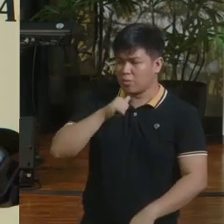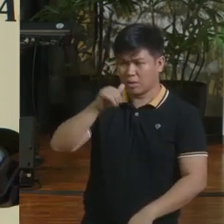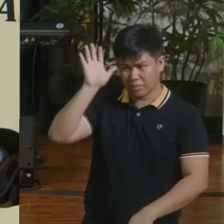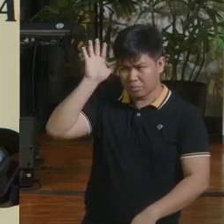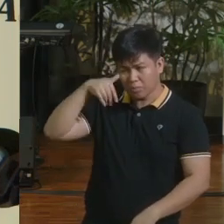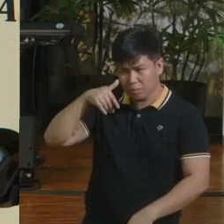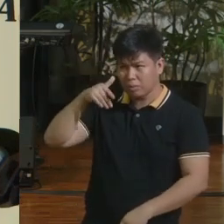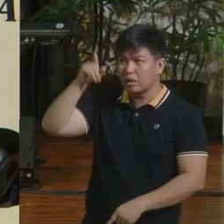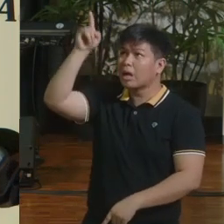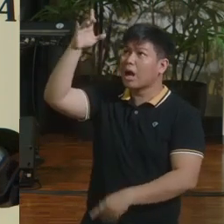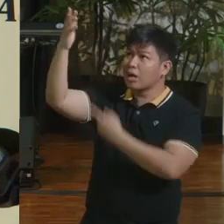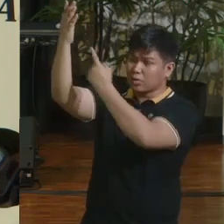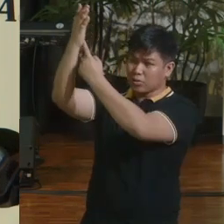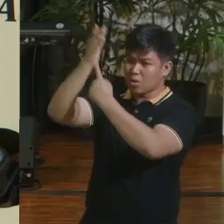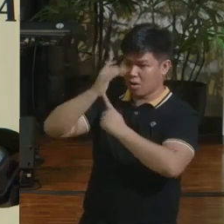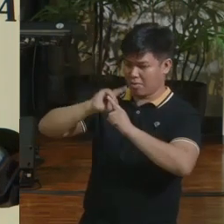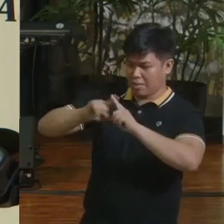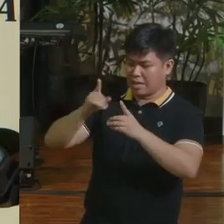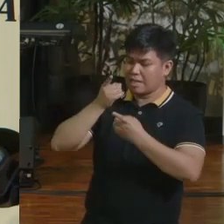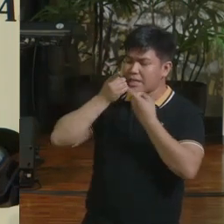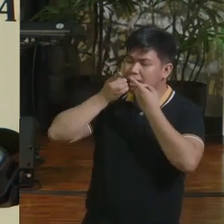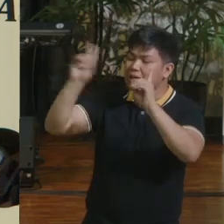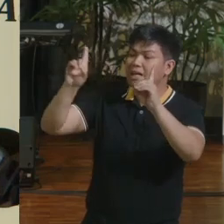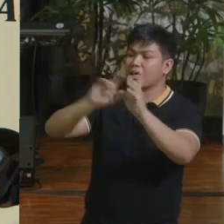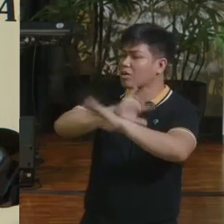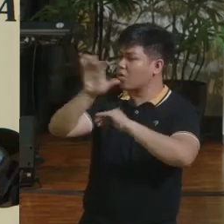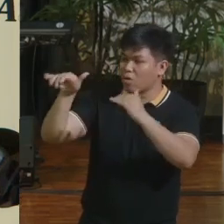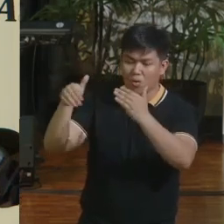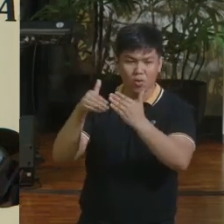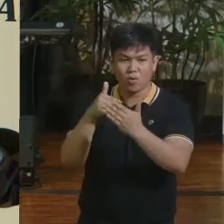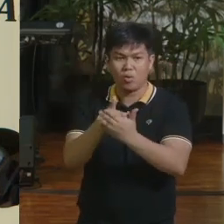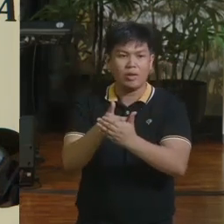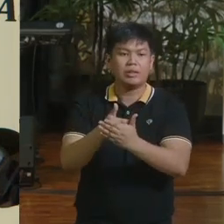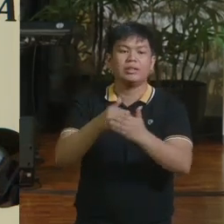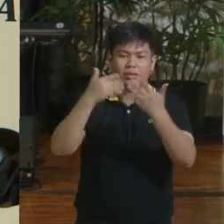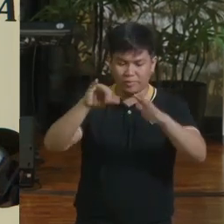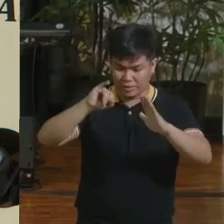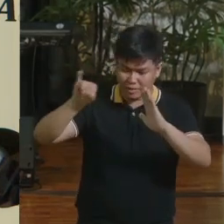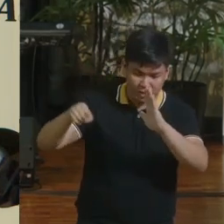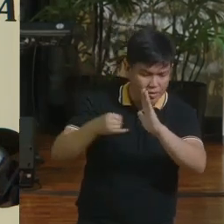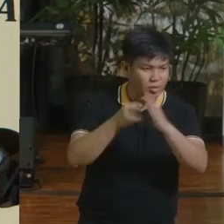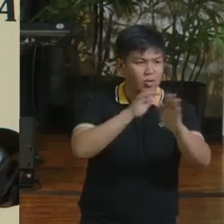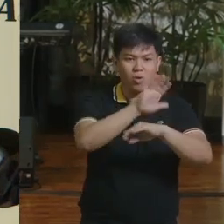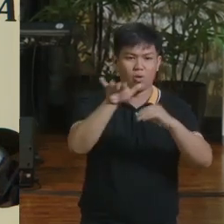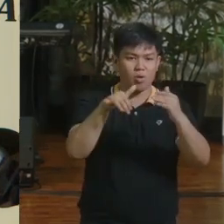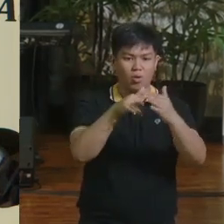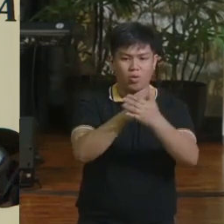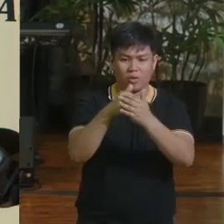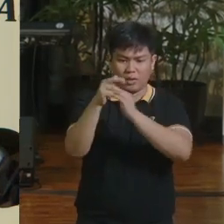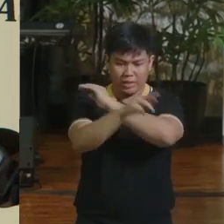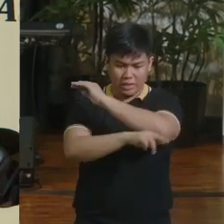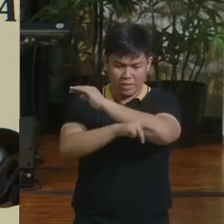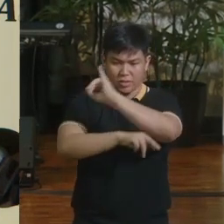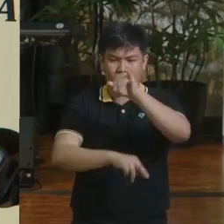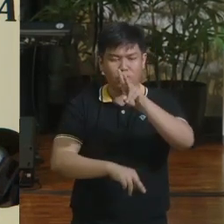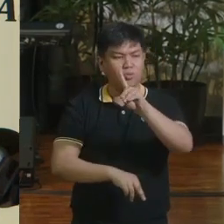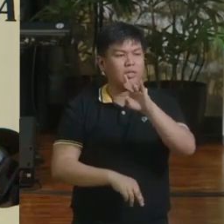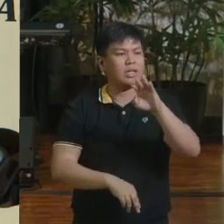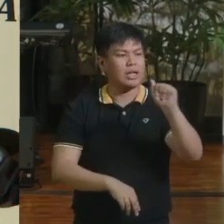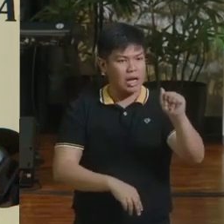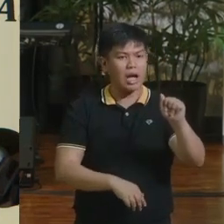but declared first to those in Damascus, then in Jerusalem, and throughout all the region of Judea." So nag-preach